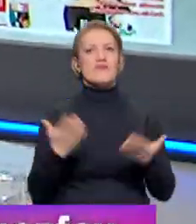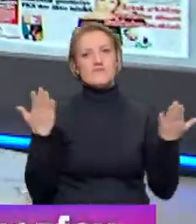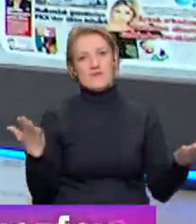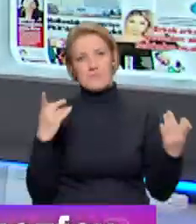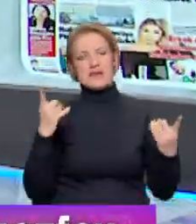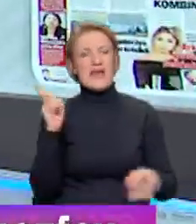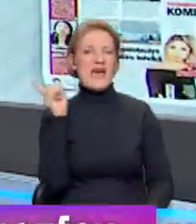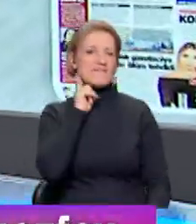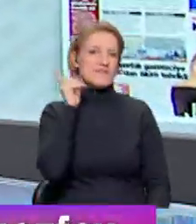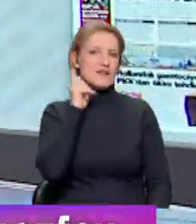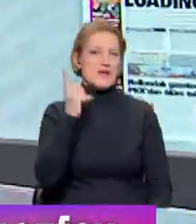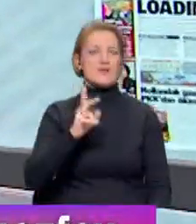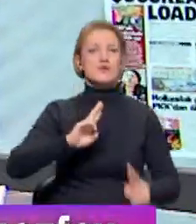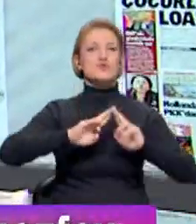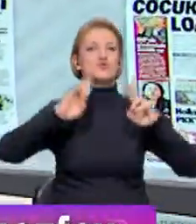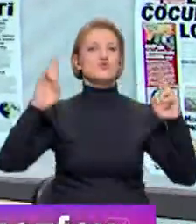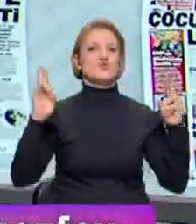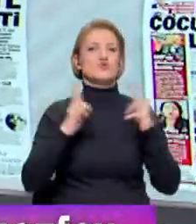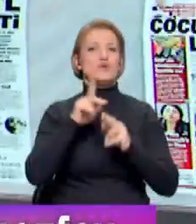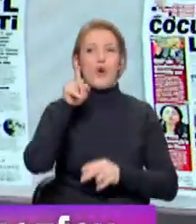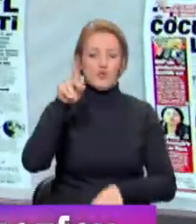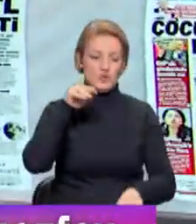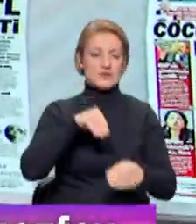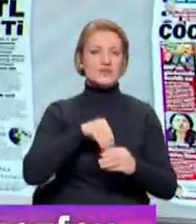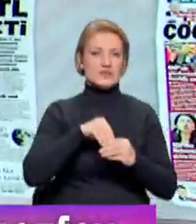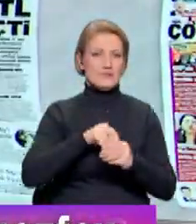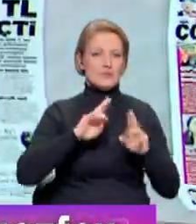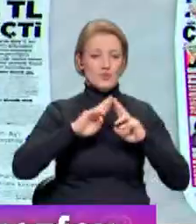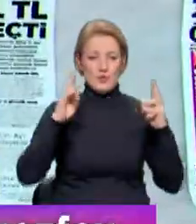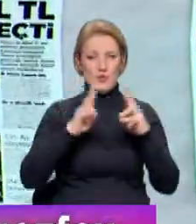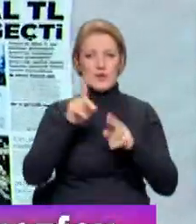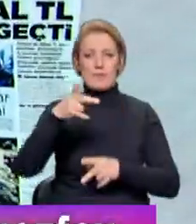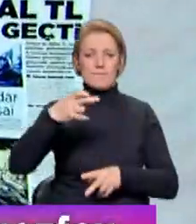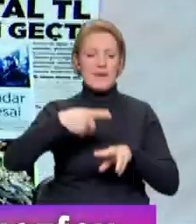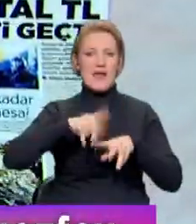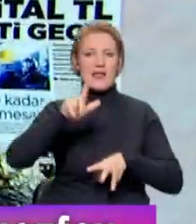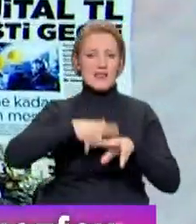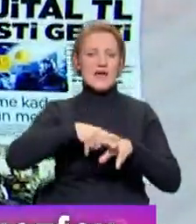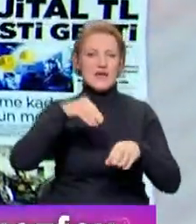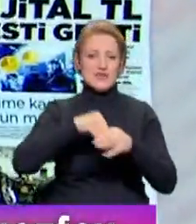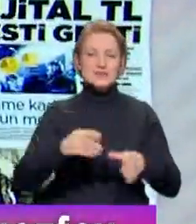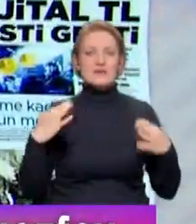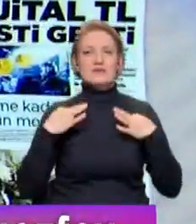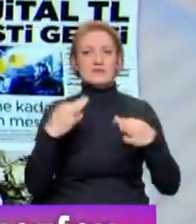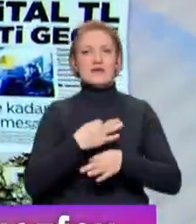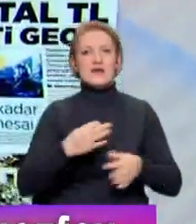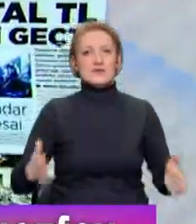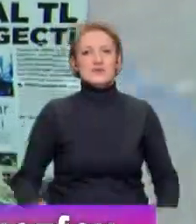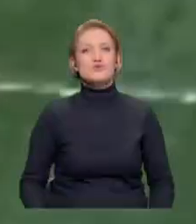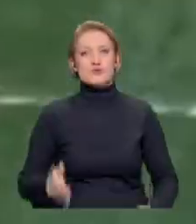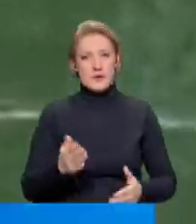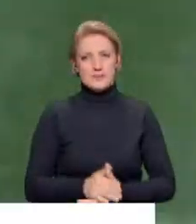ve bir efsane. Dünya onun için, dünya Pele için saygı duruşunda.